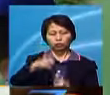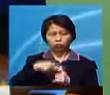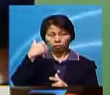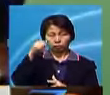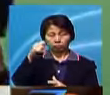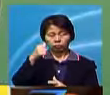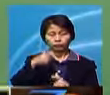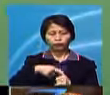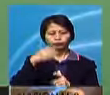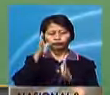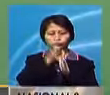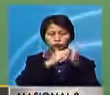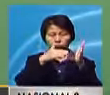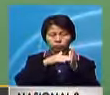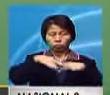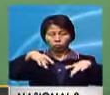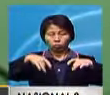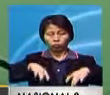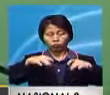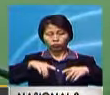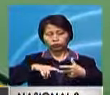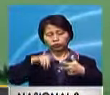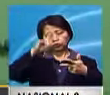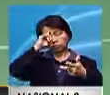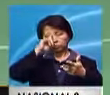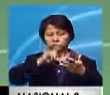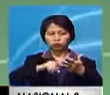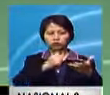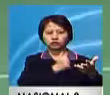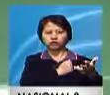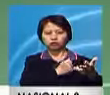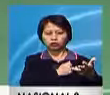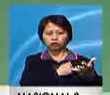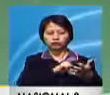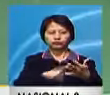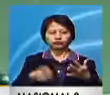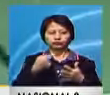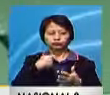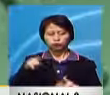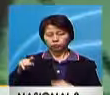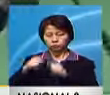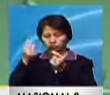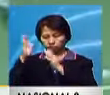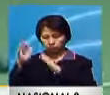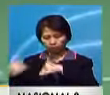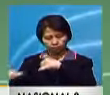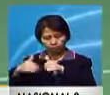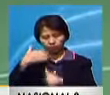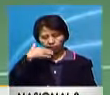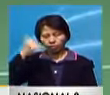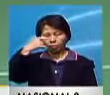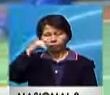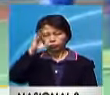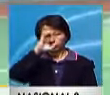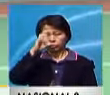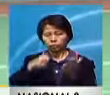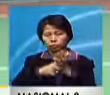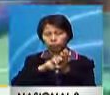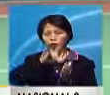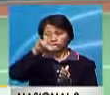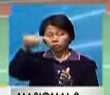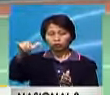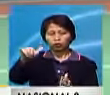juara tahun lalu New Zealand, Australia, India dan Kanada. The Speedy Tigers juga perlu mempamer aksi terbaik untuk mencari tiket ke Piala